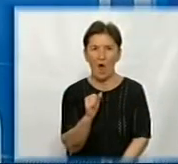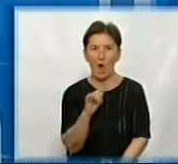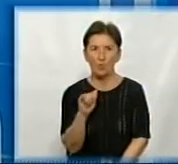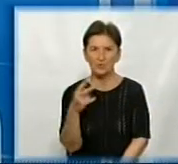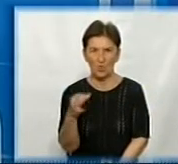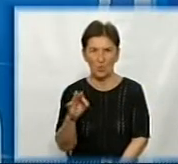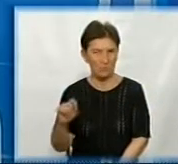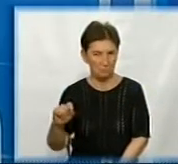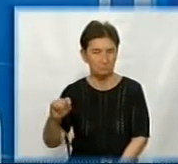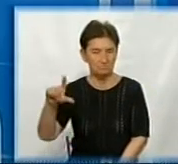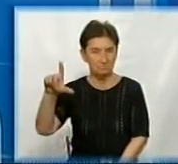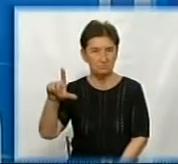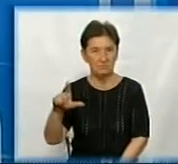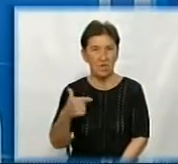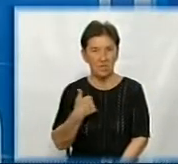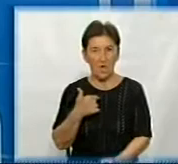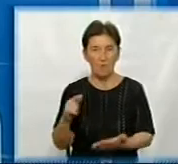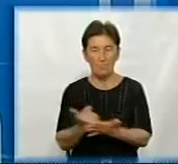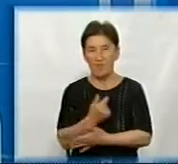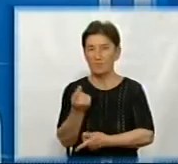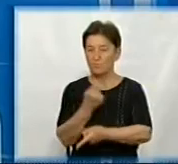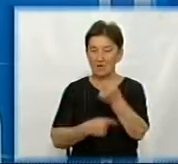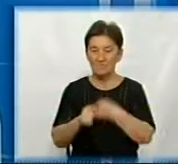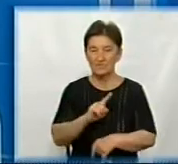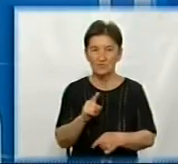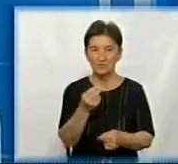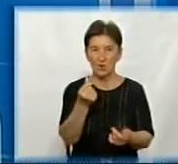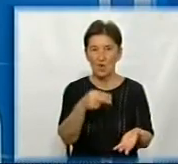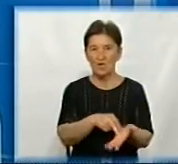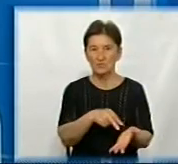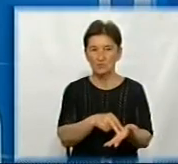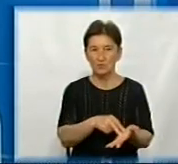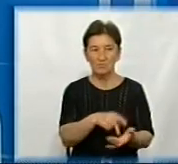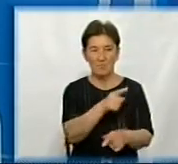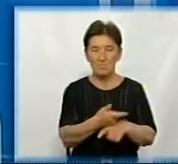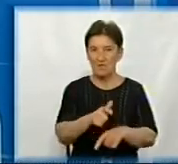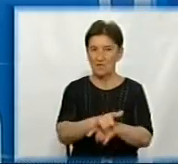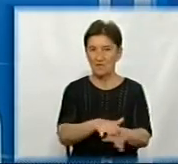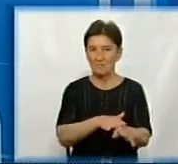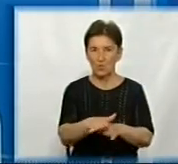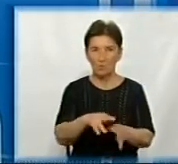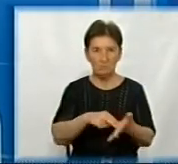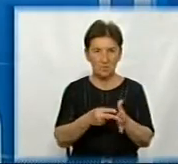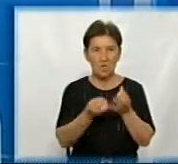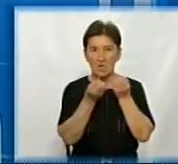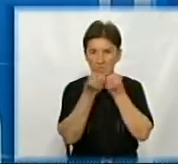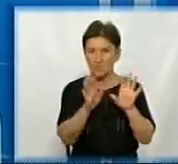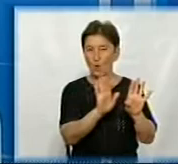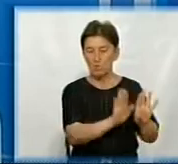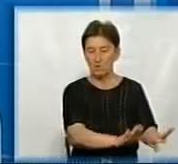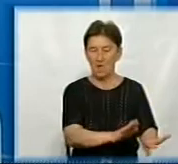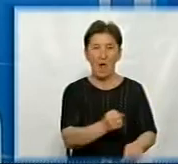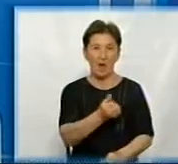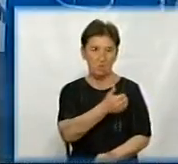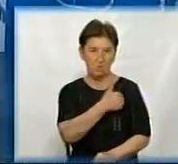ставок? Ну, я знову ж таки повертаюся до суми, що суми свідчать так. Ви перевиконали план, це гаразд, ну це добре. А